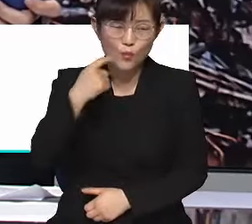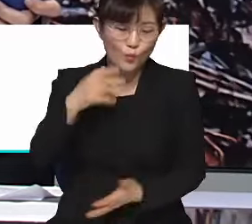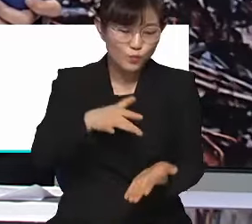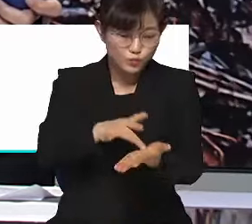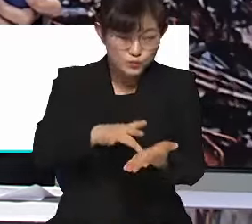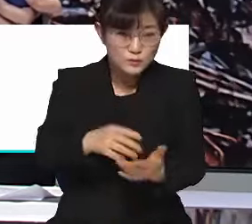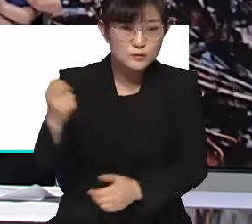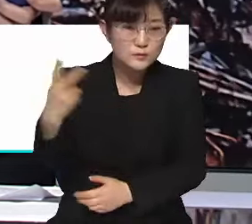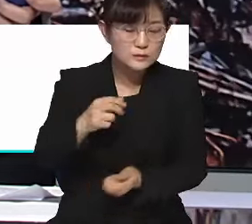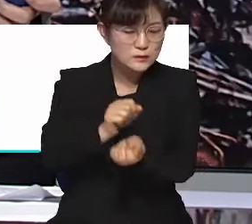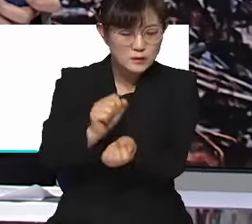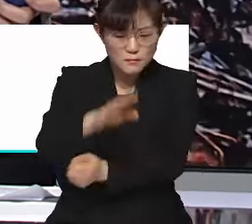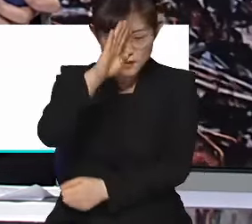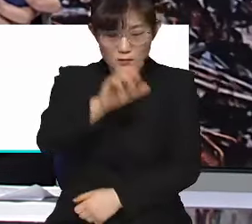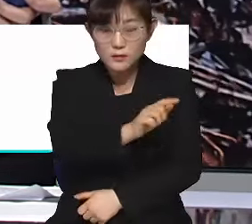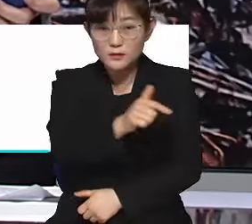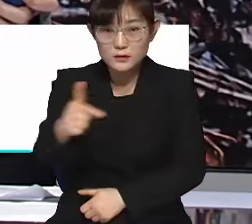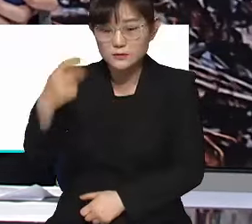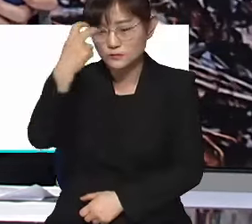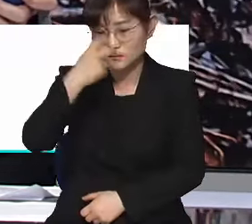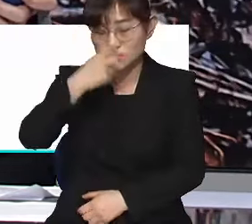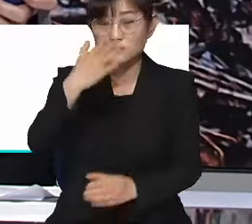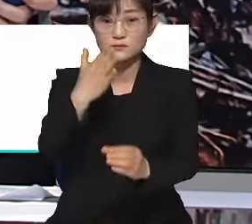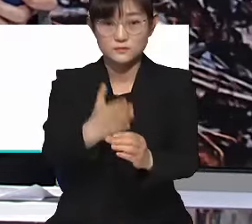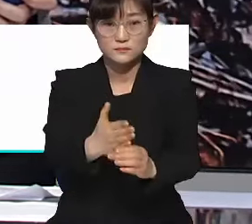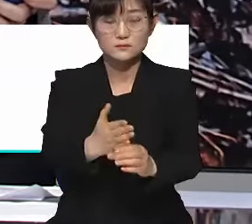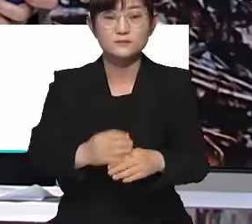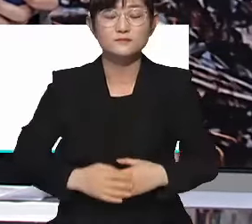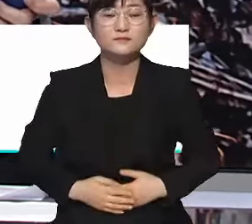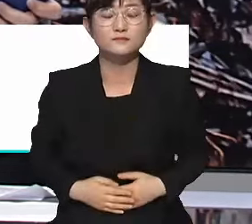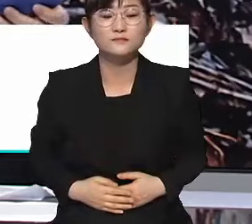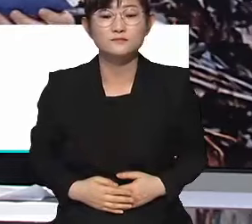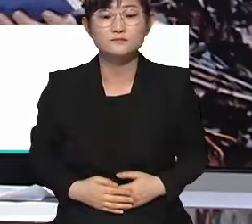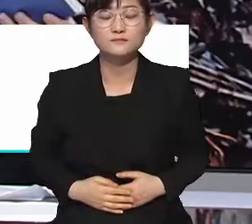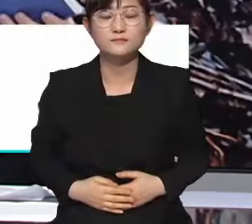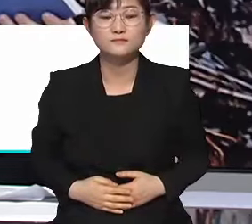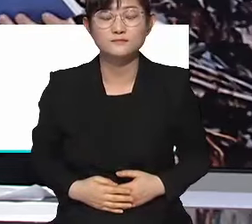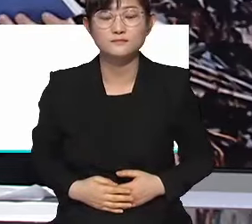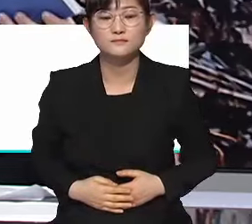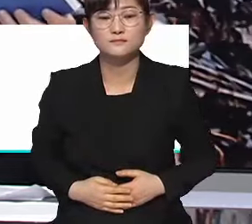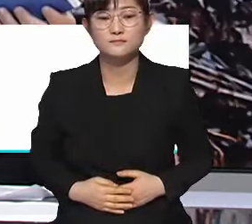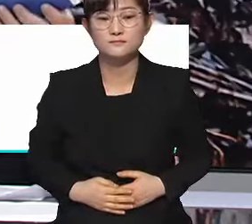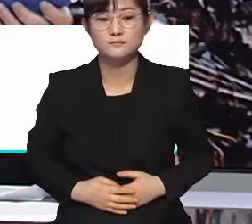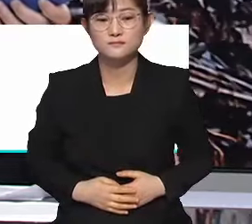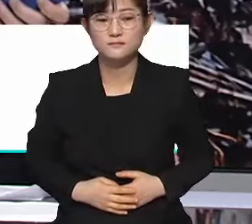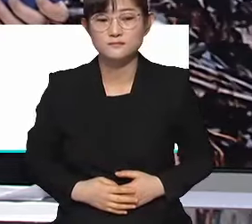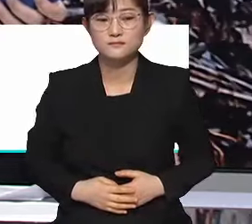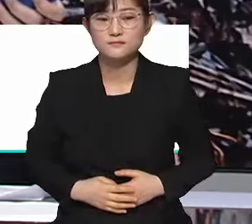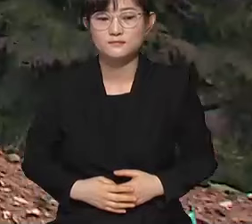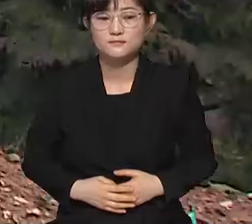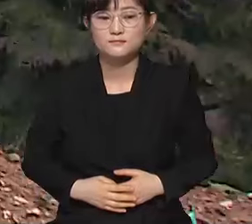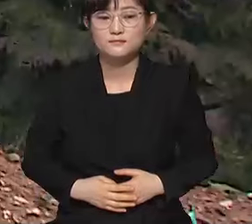중독과 전염병 등 여러 가능성을 열어두고 수사에 나섰습니다. 신대희 기자가 보도합니다.